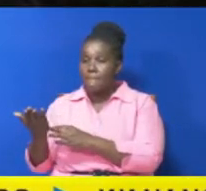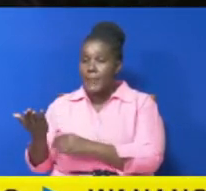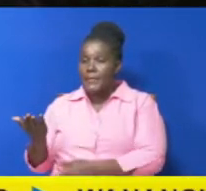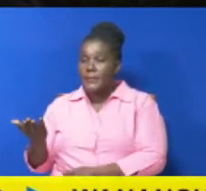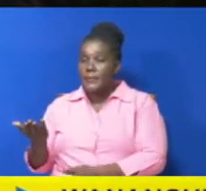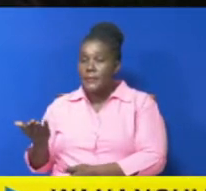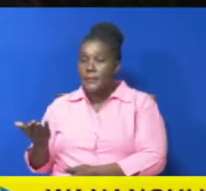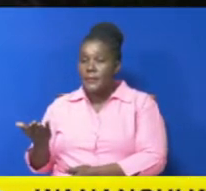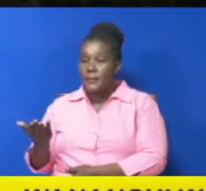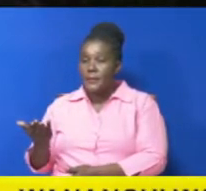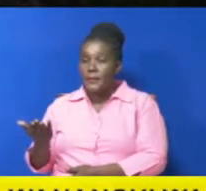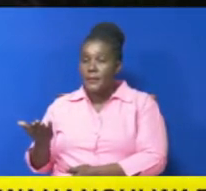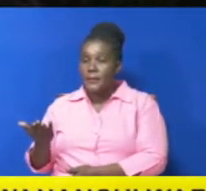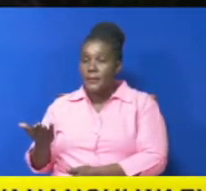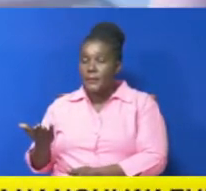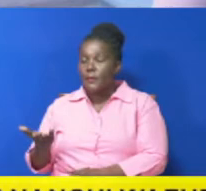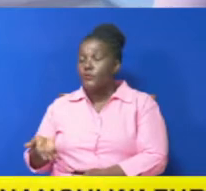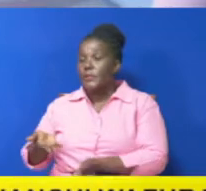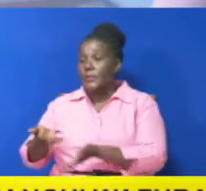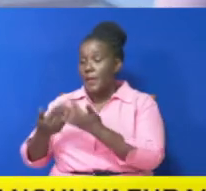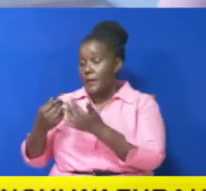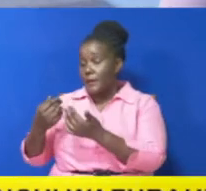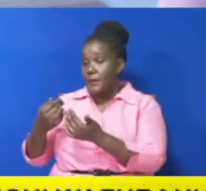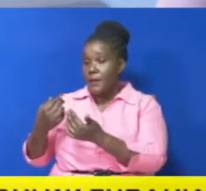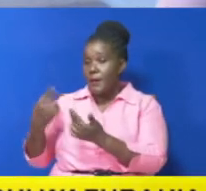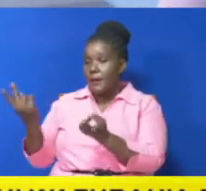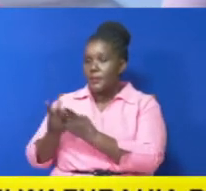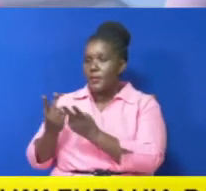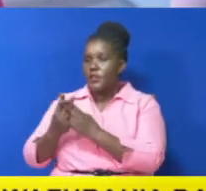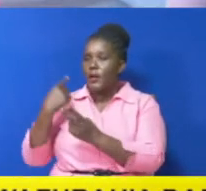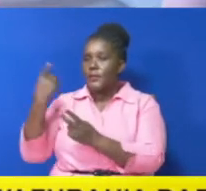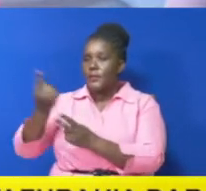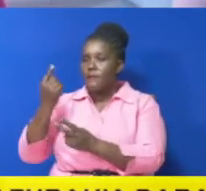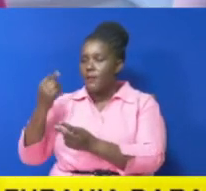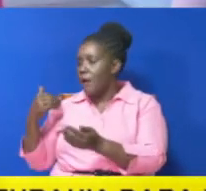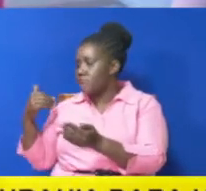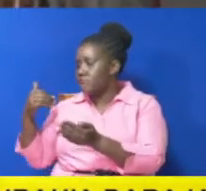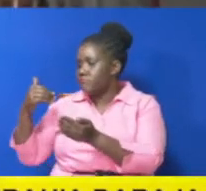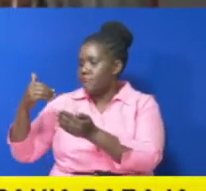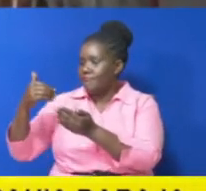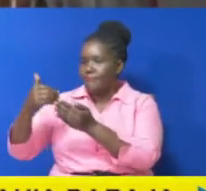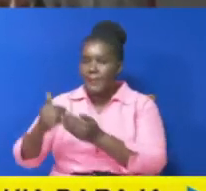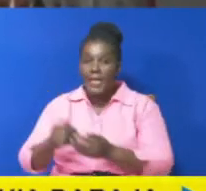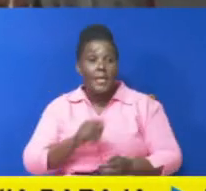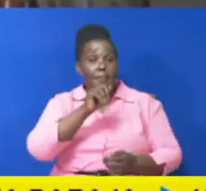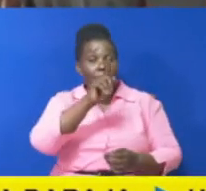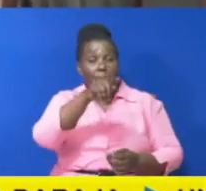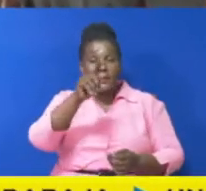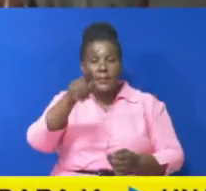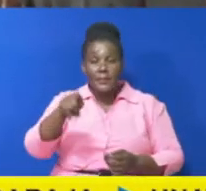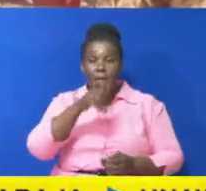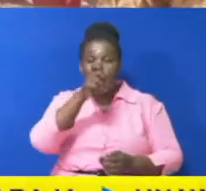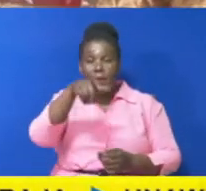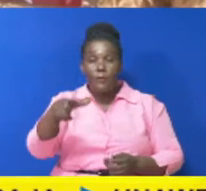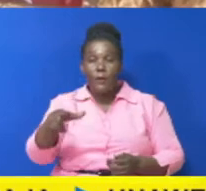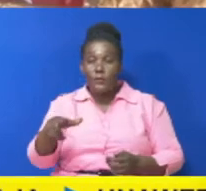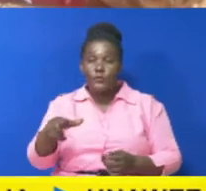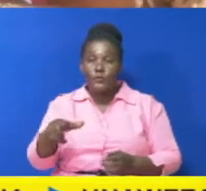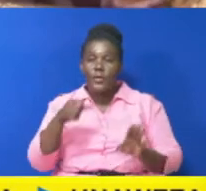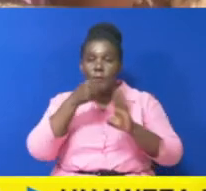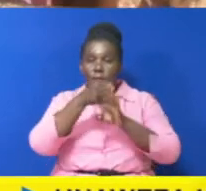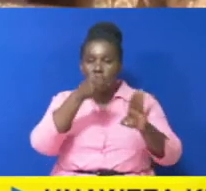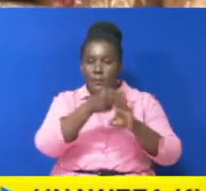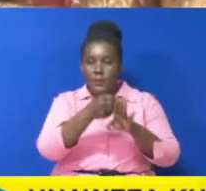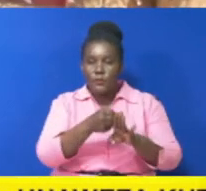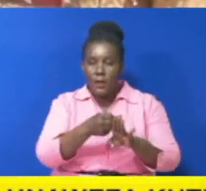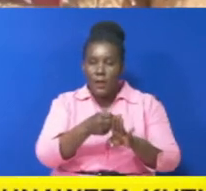kama taifa na kutusogeza mbele. Suala la sensa ya watu na makazi ni moja ya mambo yaliyosisitizwa kwa vijana kutambua umuhimu